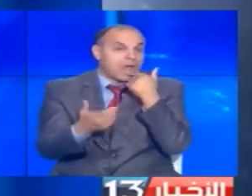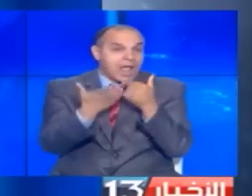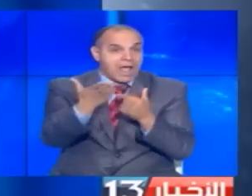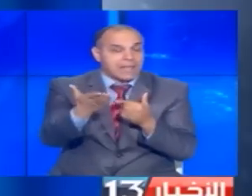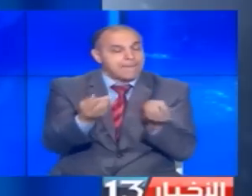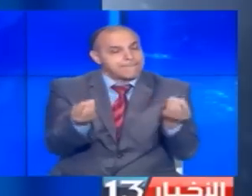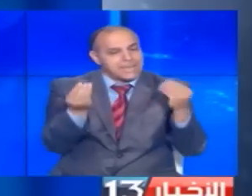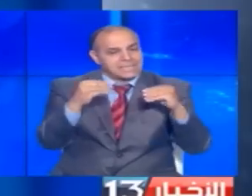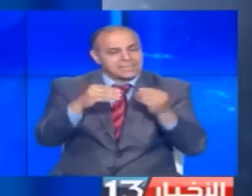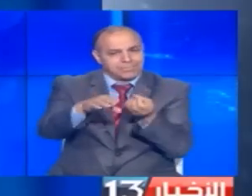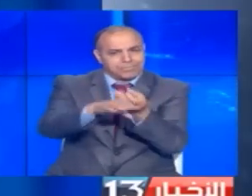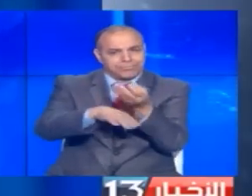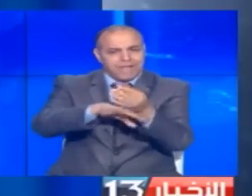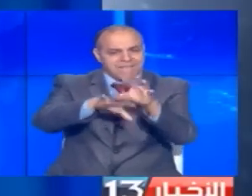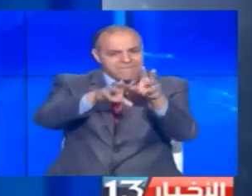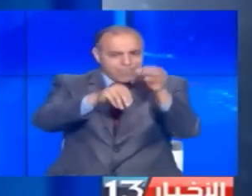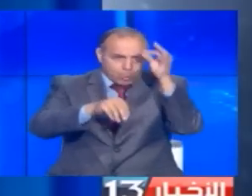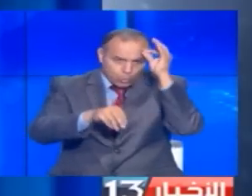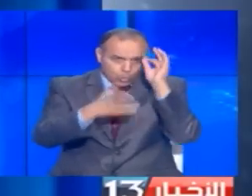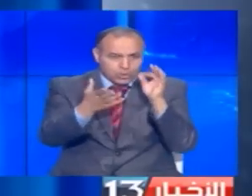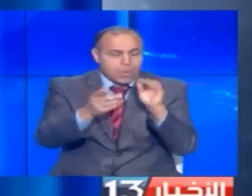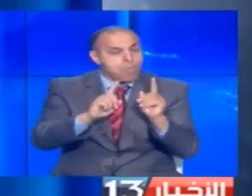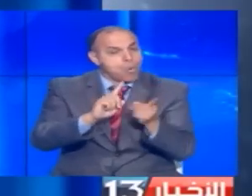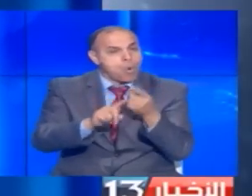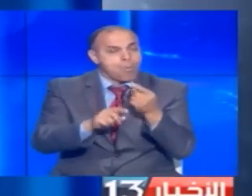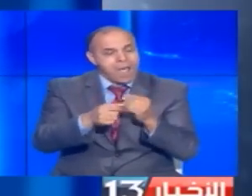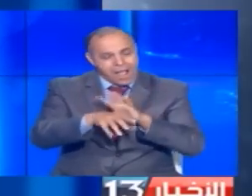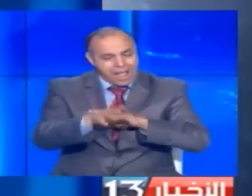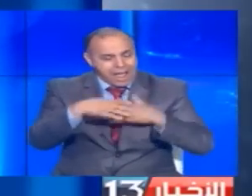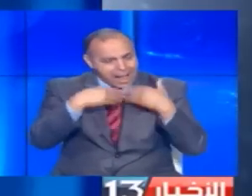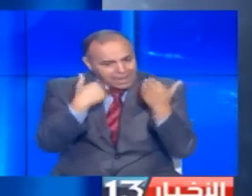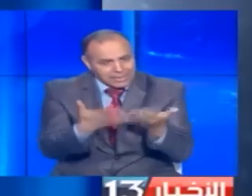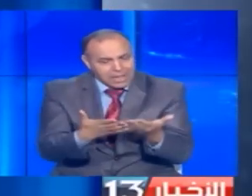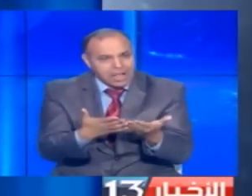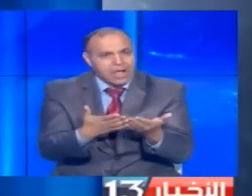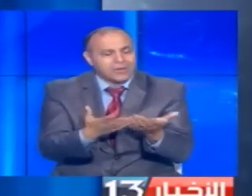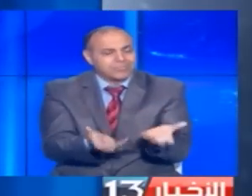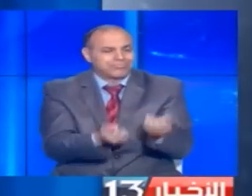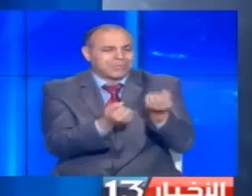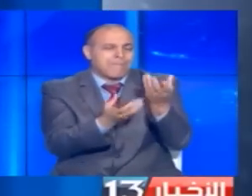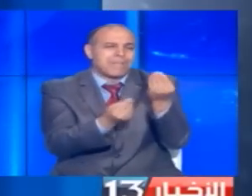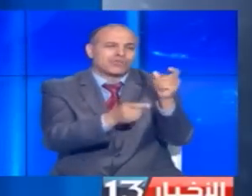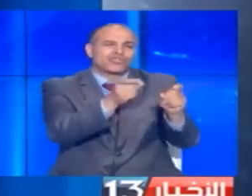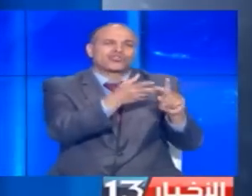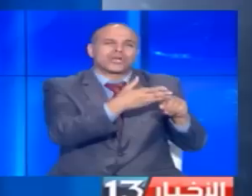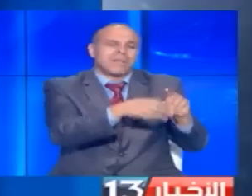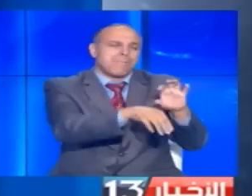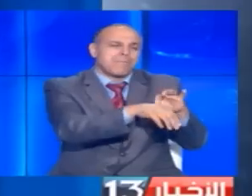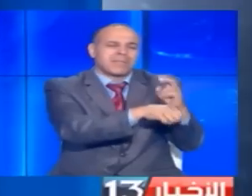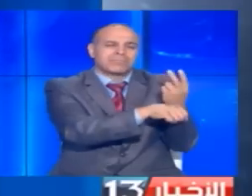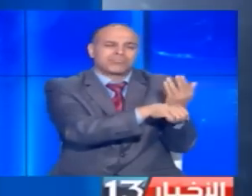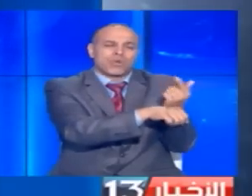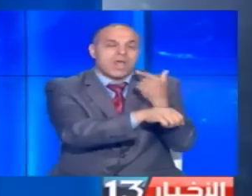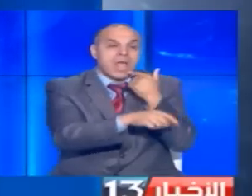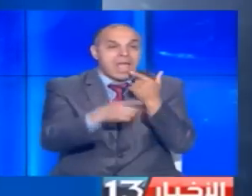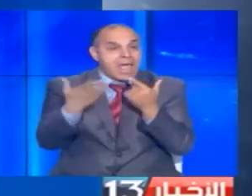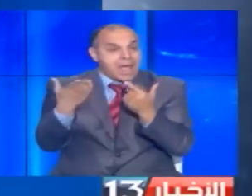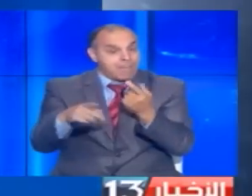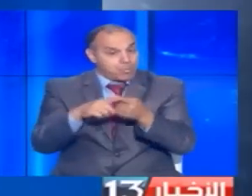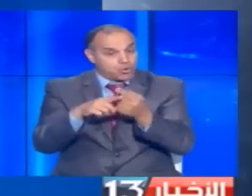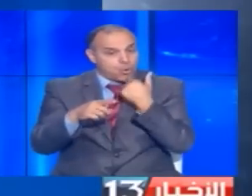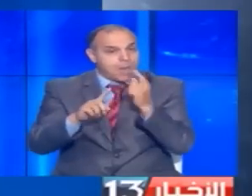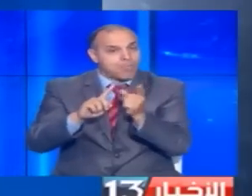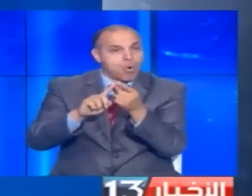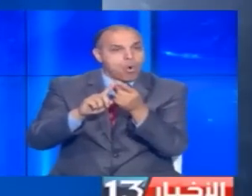إلى مزيد توعية العائلات التونسية بأهمية التبرع بالأعضاء في إنقاذ عدد كبير من المرضى، إضافة إلى